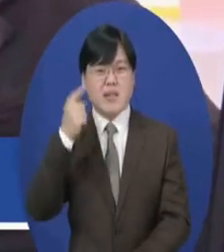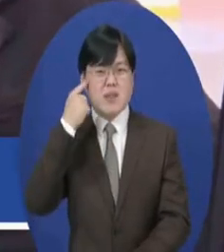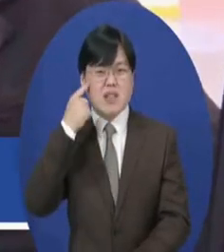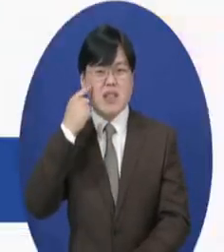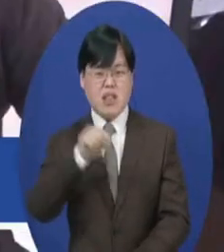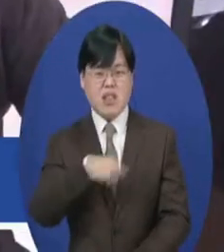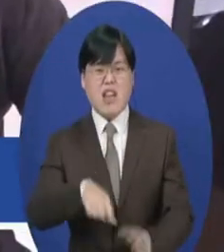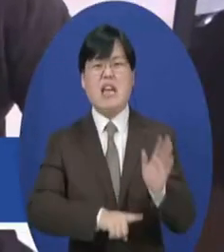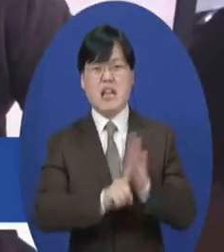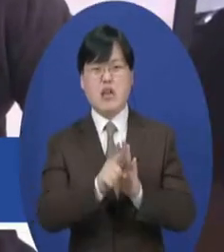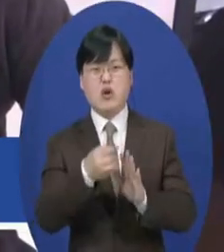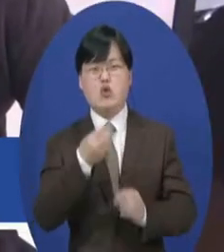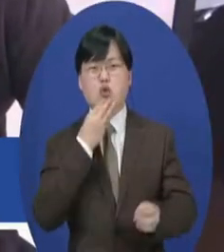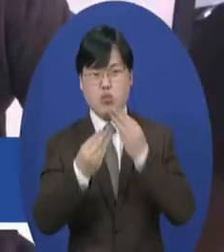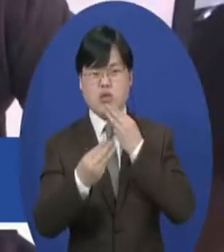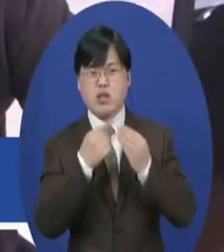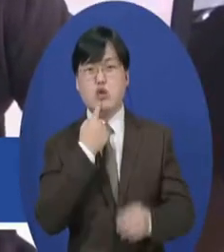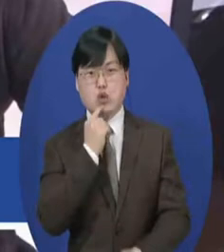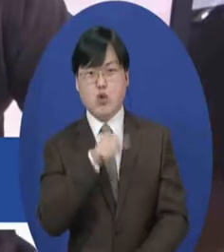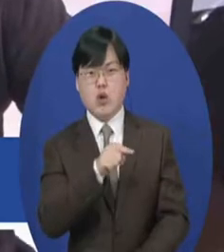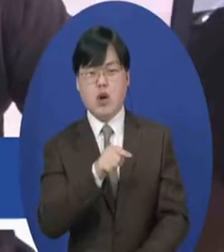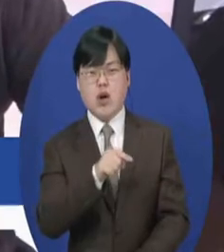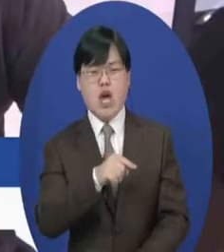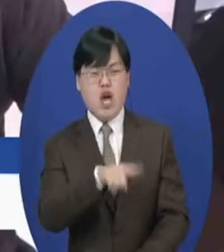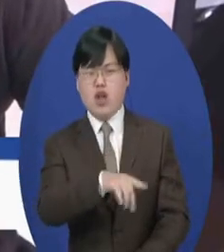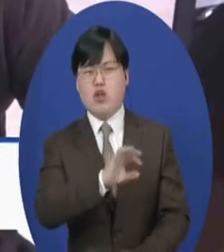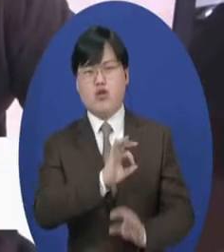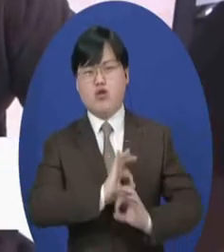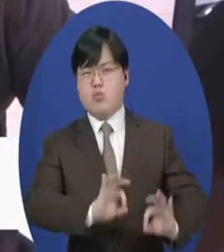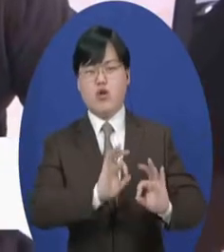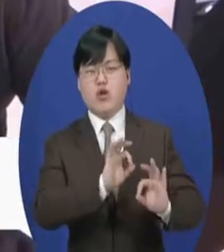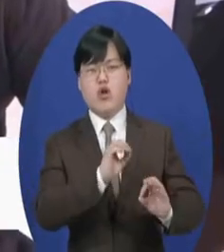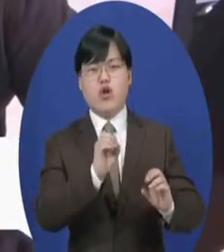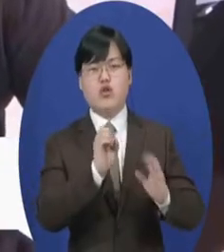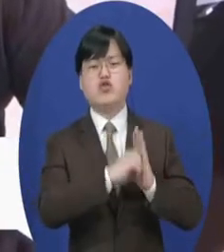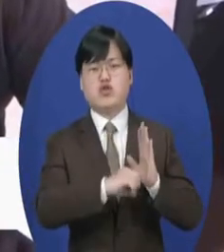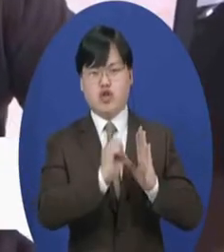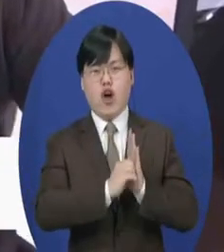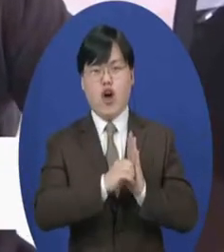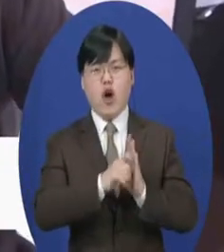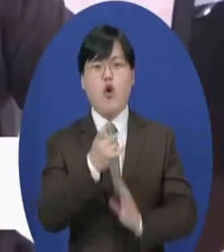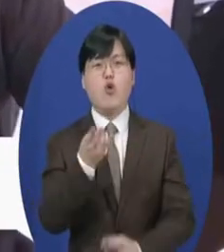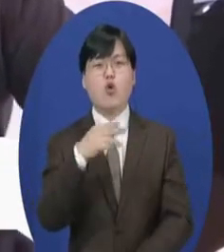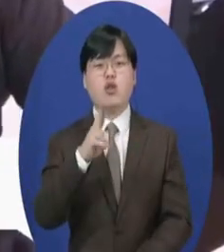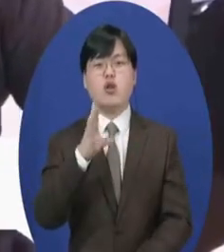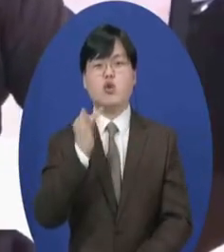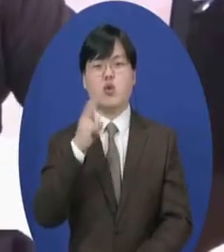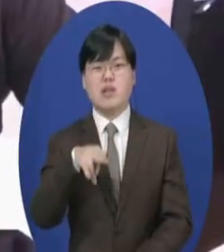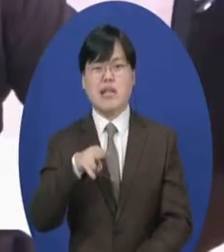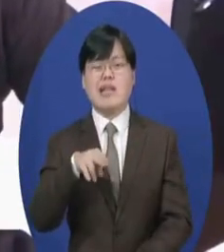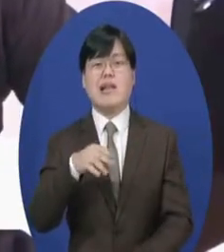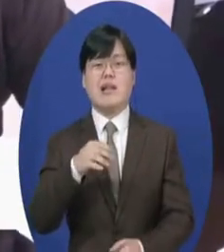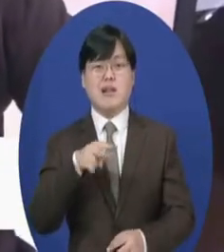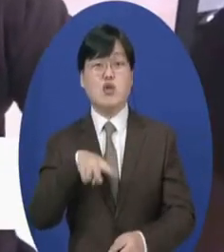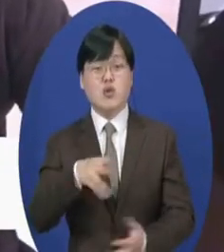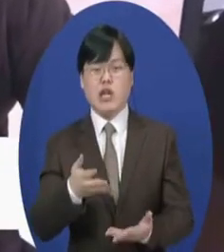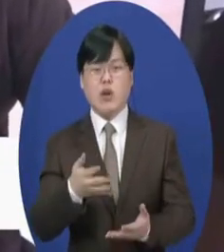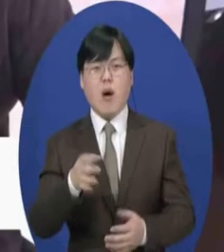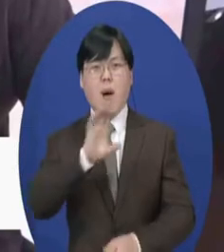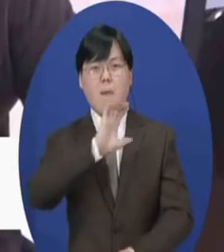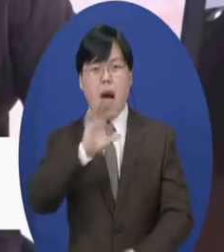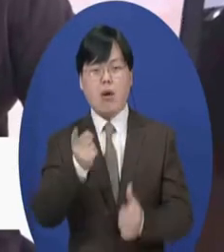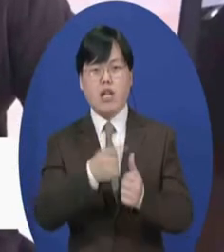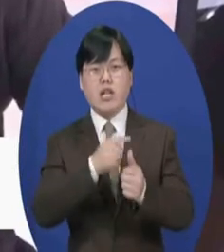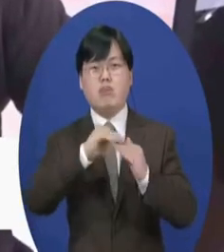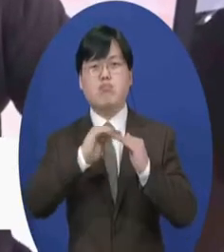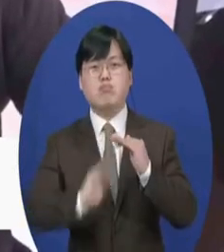иргэдүүлэг шүүмжлэлтэй ханддаг. Ерөөс нь хүн сурталлаар бол юу ч хочхгүй. Хүн суртал гэдэг бол ер нь байгууллагын нэр хүндийг унгаадаг. Хувь хүний өөрийнх